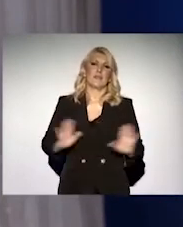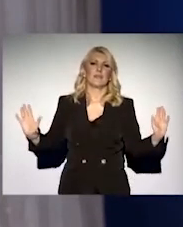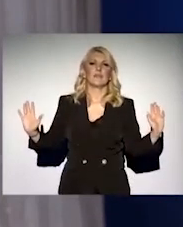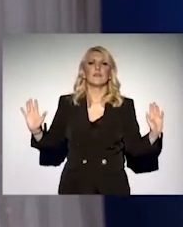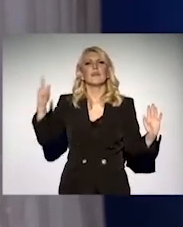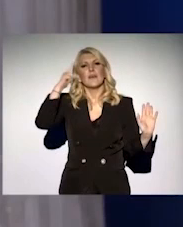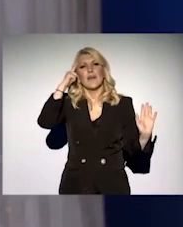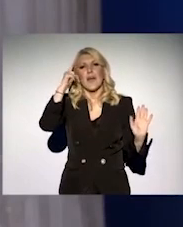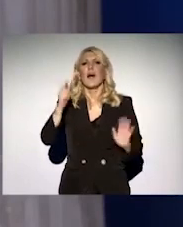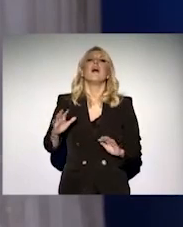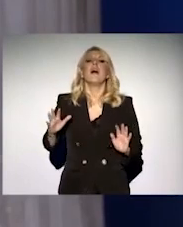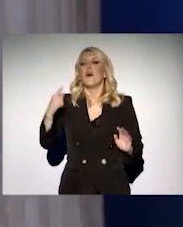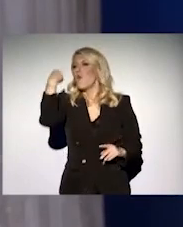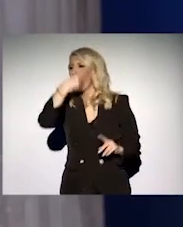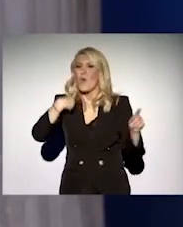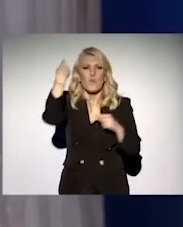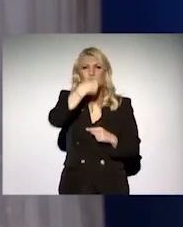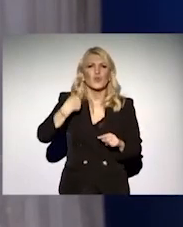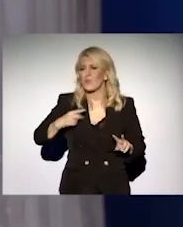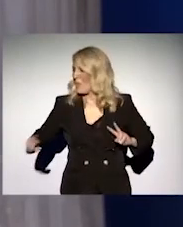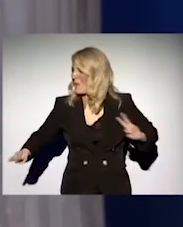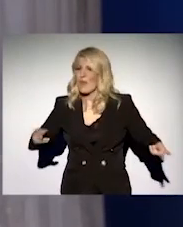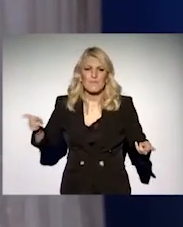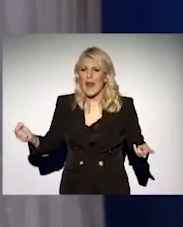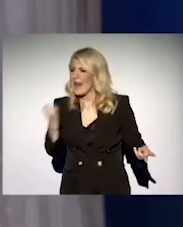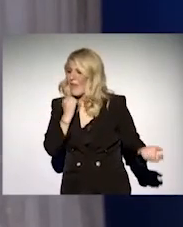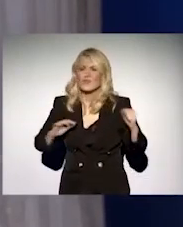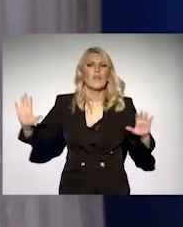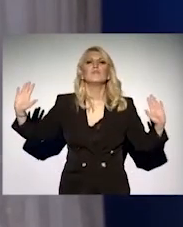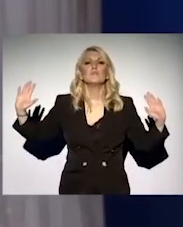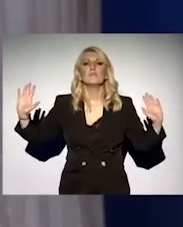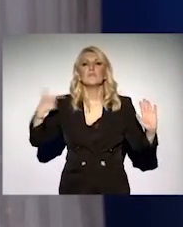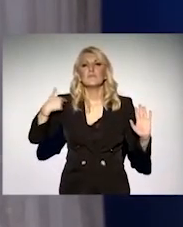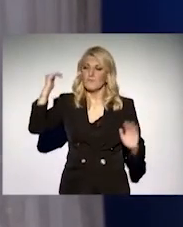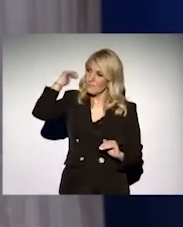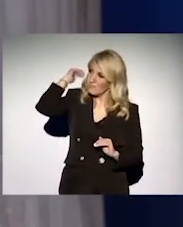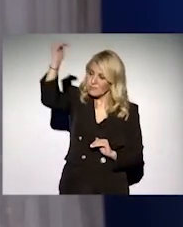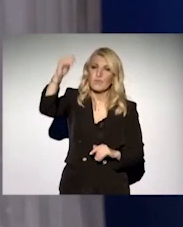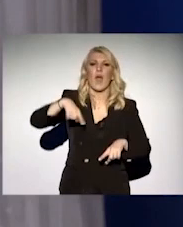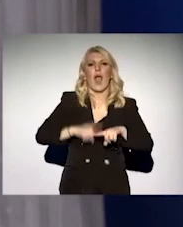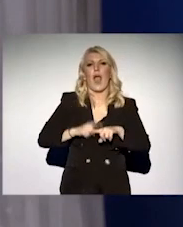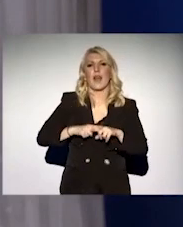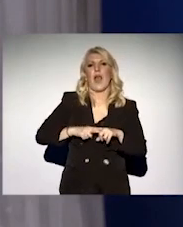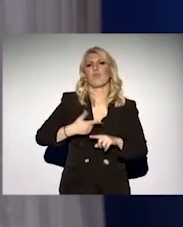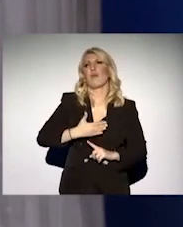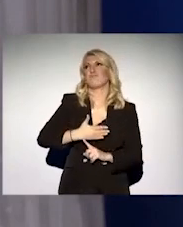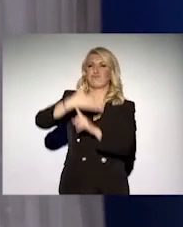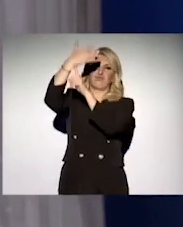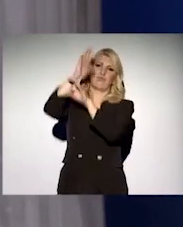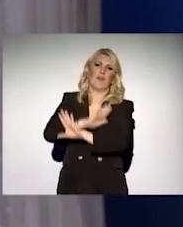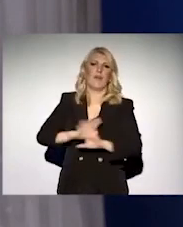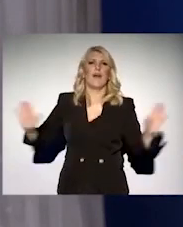νομοσχέδιο, λέγοντάς μας ότι δεν είναι σωστή κατεύθυνση και βάσει αυτός δεν καλύπτει τις ανάγκες που θεωρούσε ότι θα πρέπει να καλύπτει κτλ.